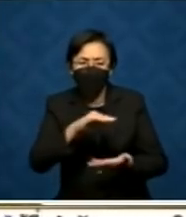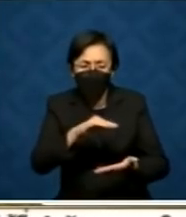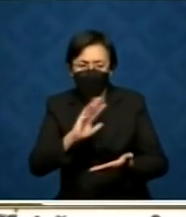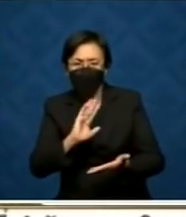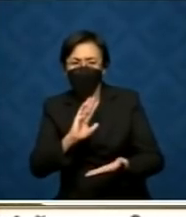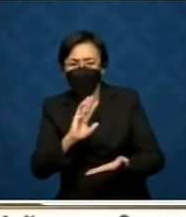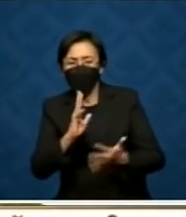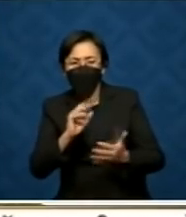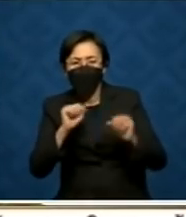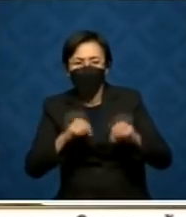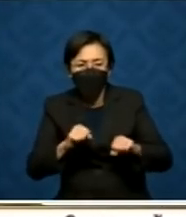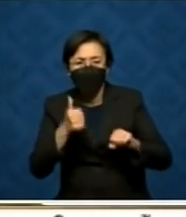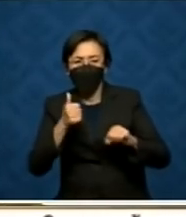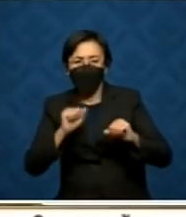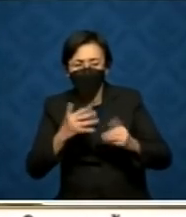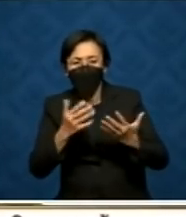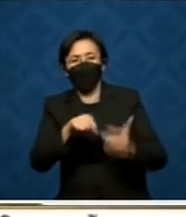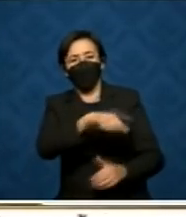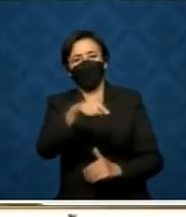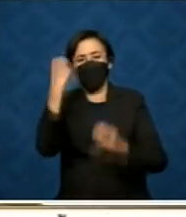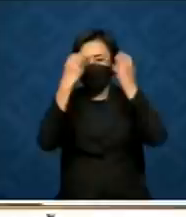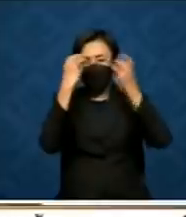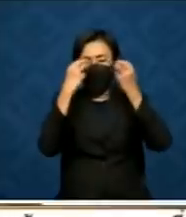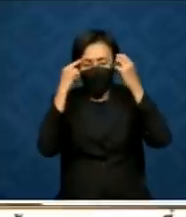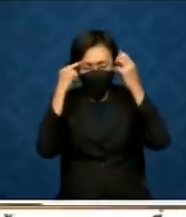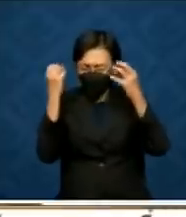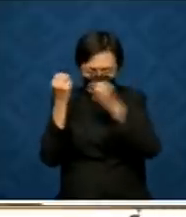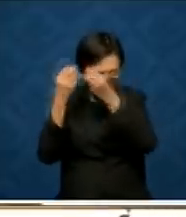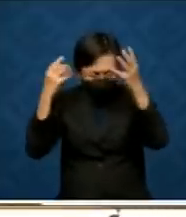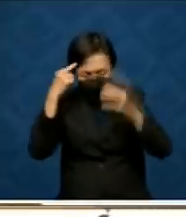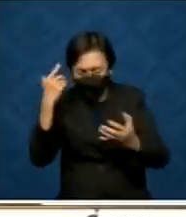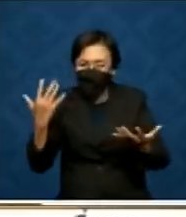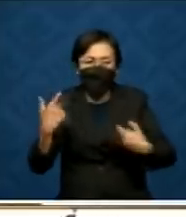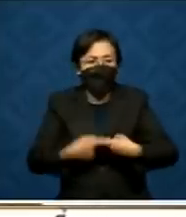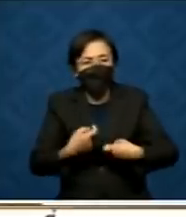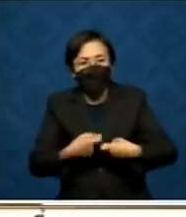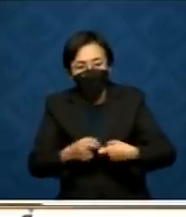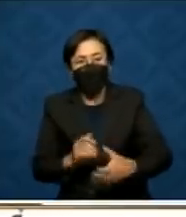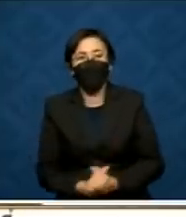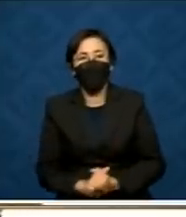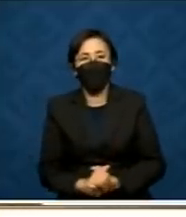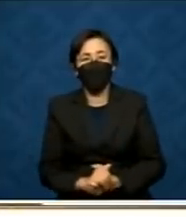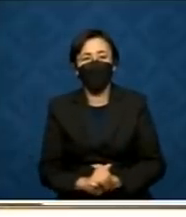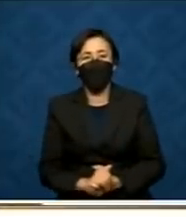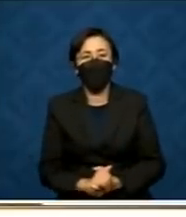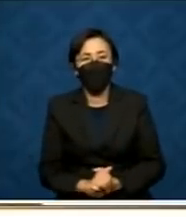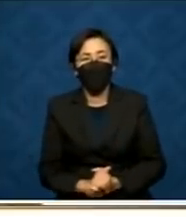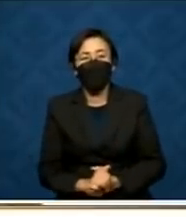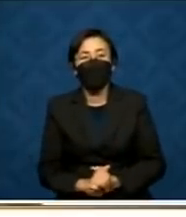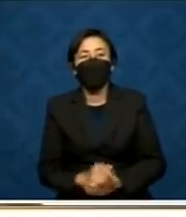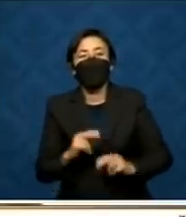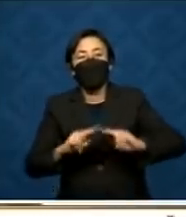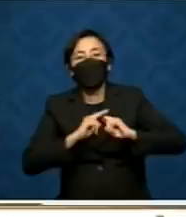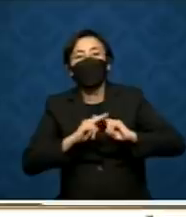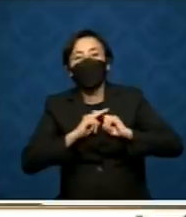ร้องขึ้นแล้วก็สับสนสมองจะระเบิดสุดท้ายก็มีท้องถิ่นเอากับเอกชนรายใหญ่